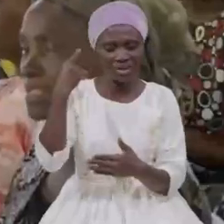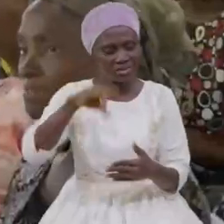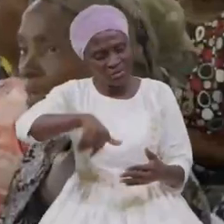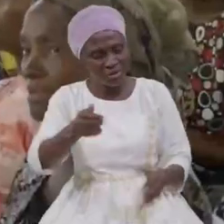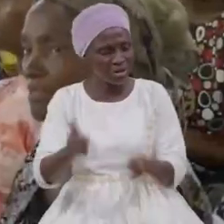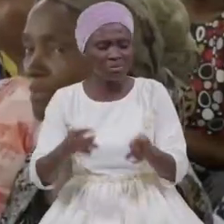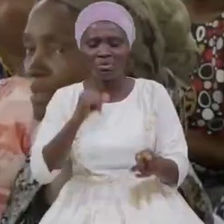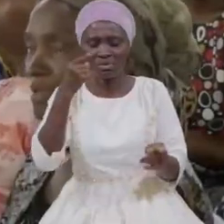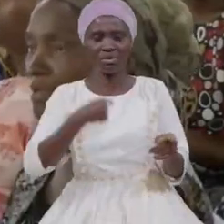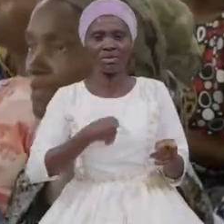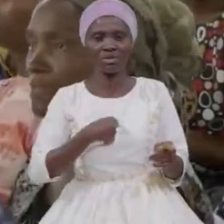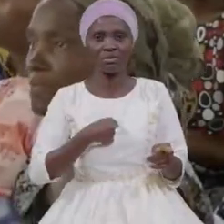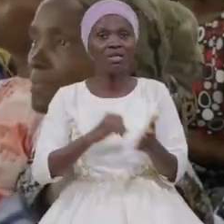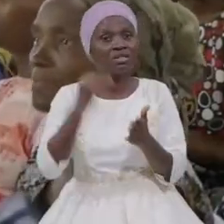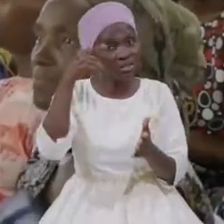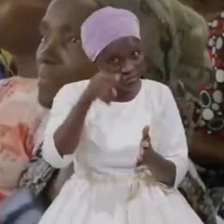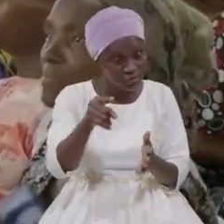pour moi.